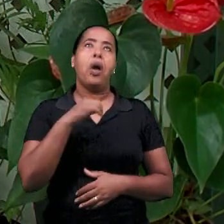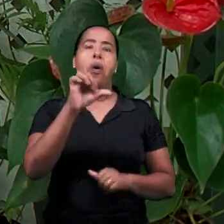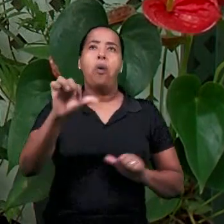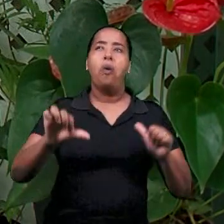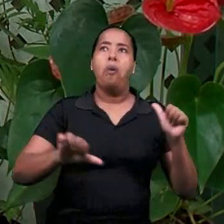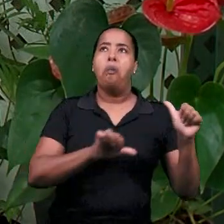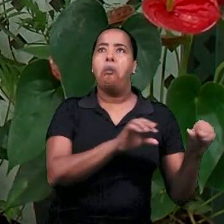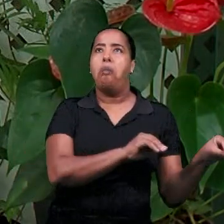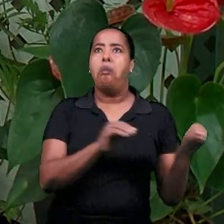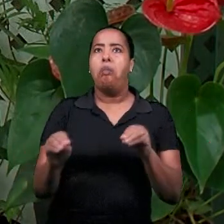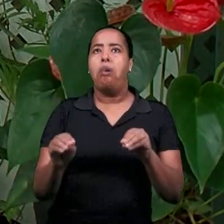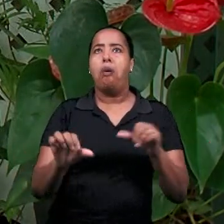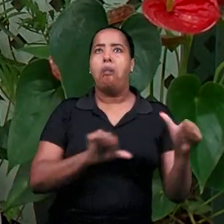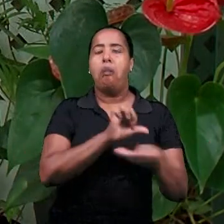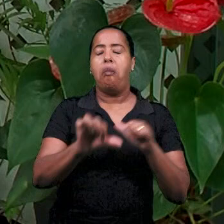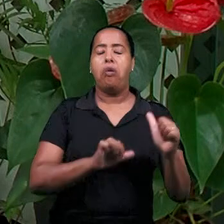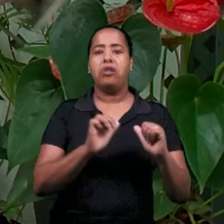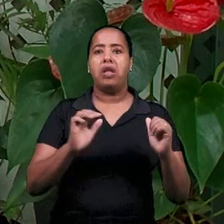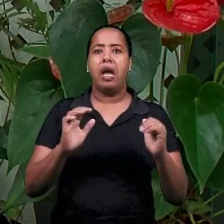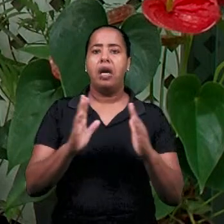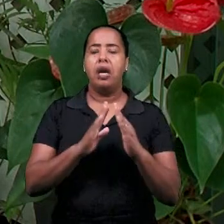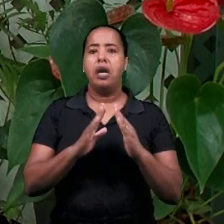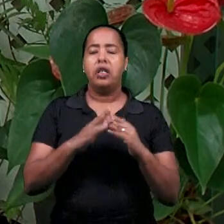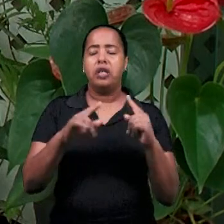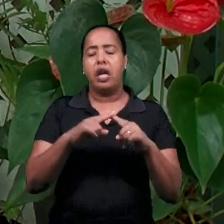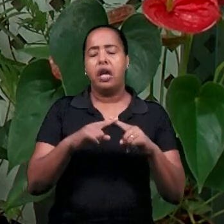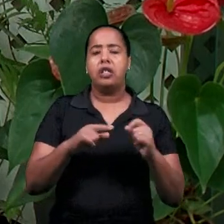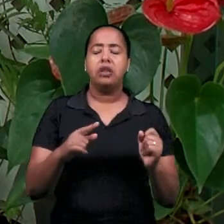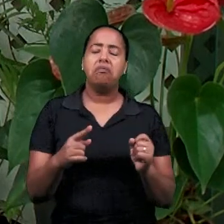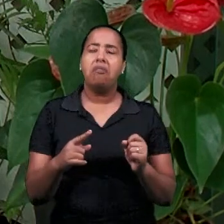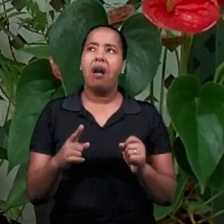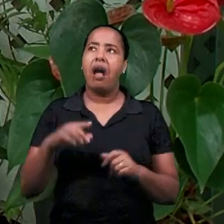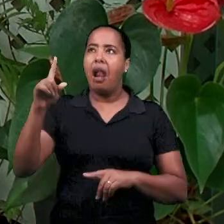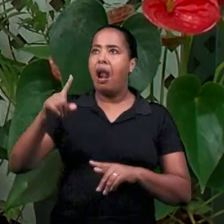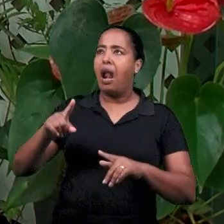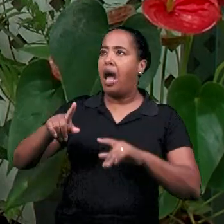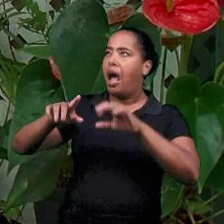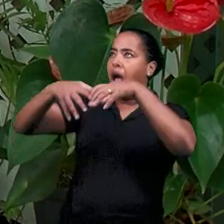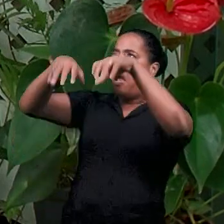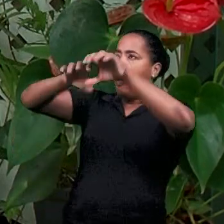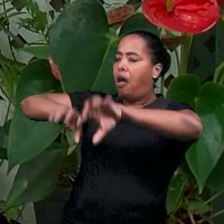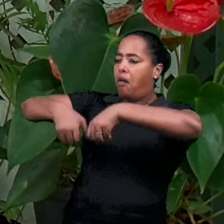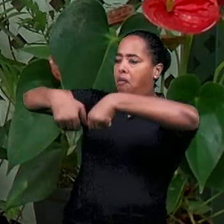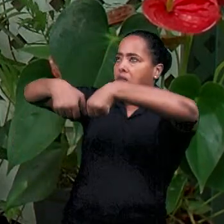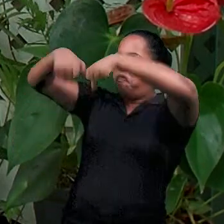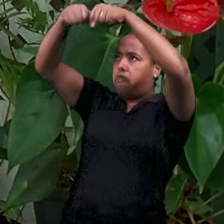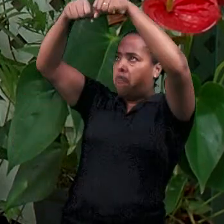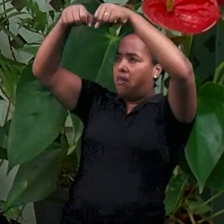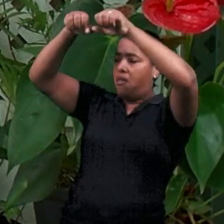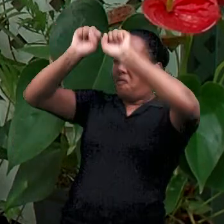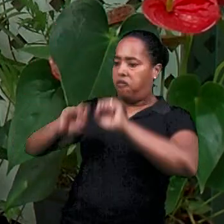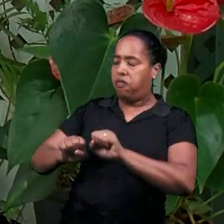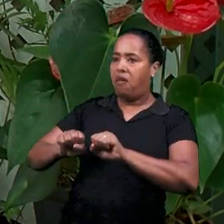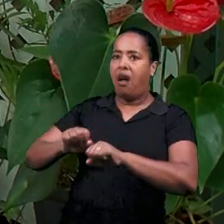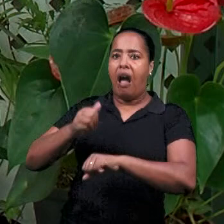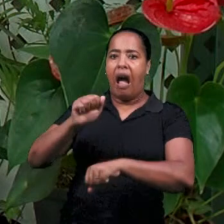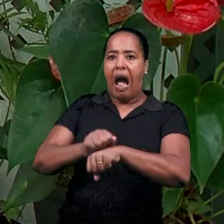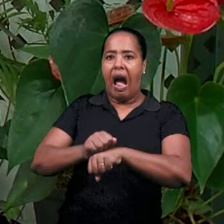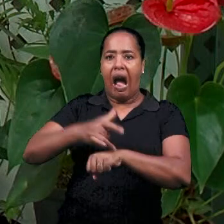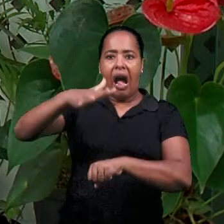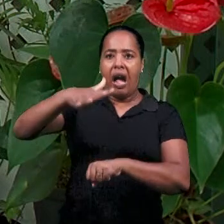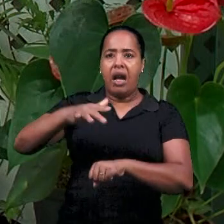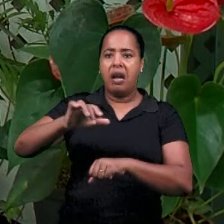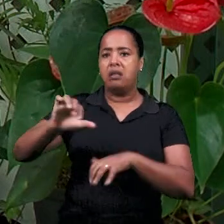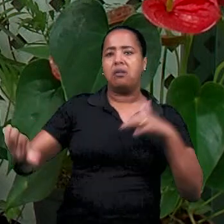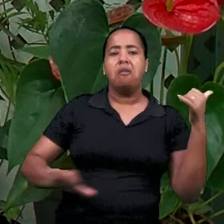de me réunir dans ce quartier-là, il y a une autre porte, un groupe est là-bas, je vais aussi.